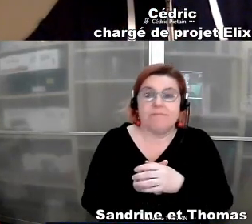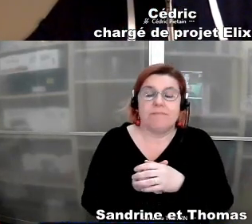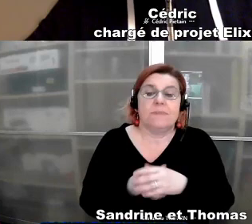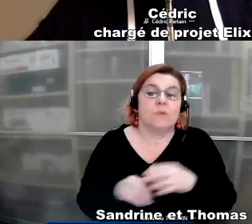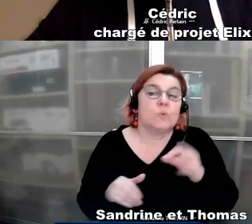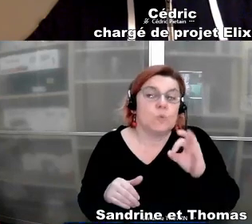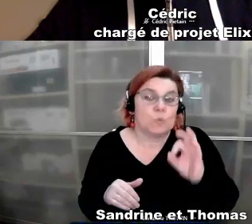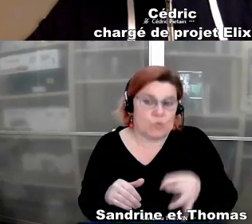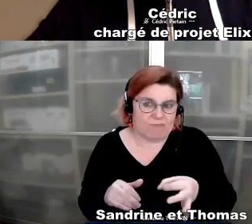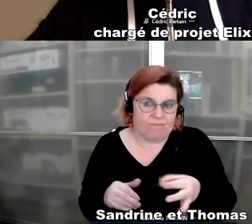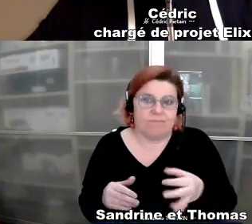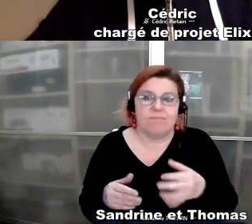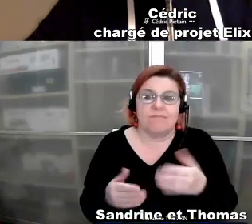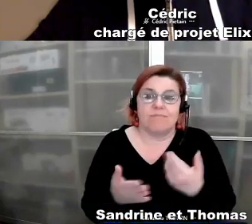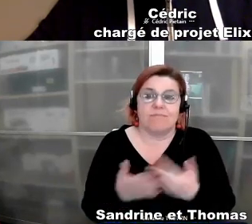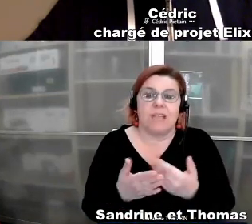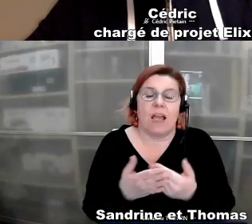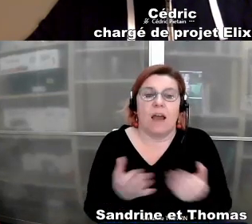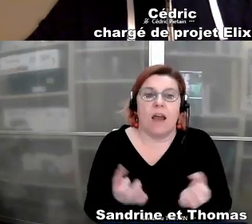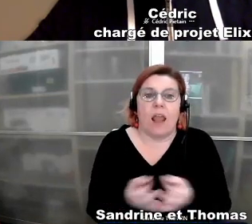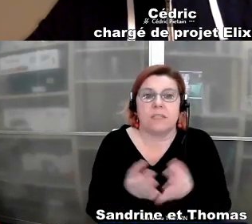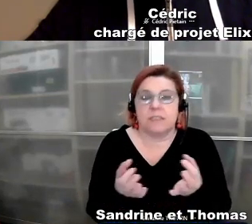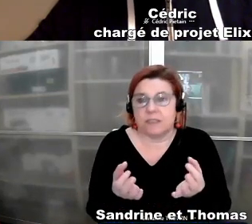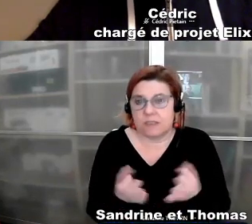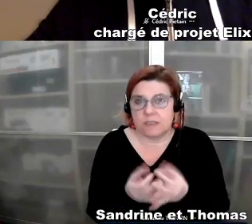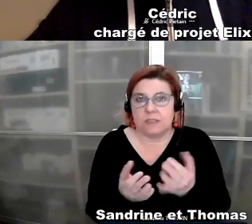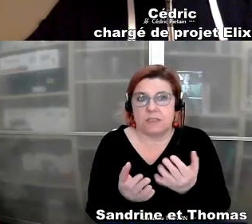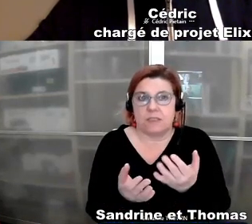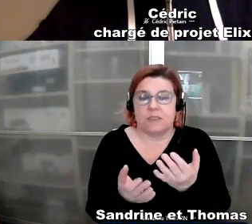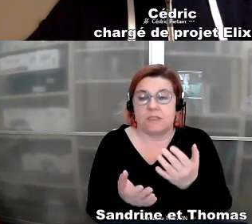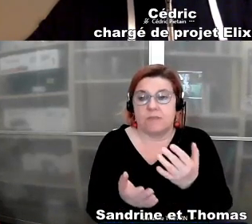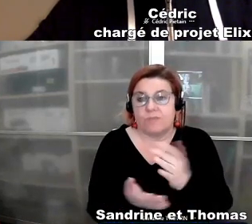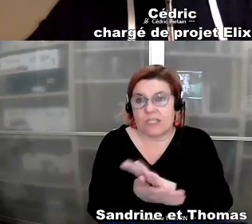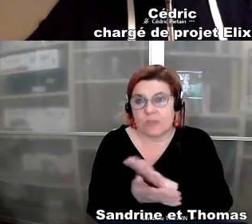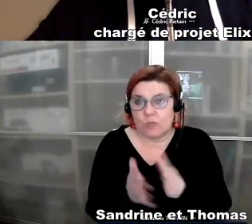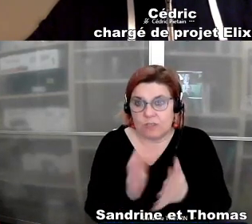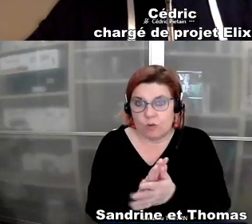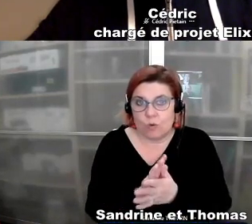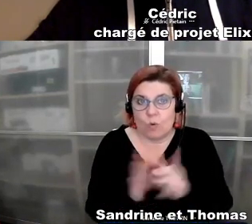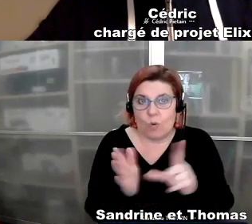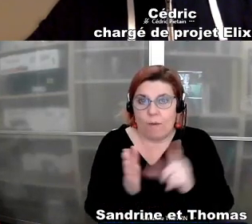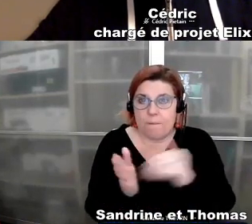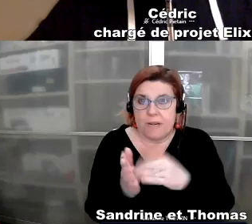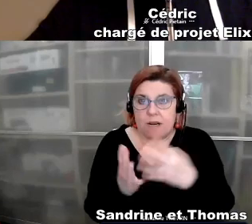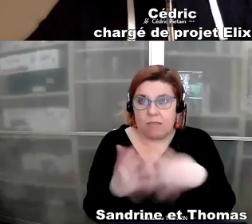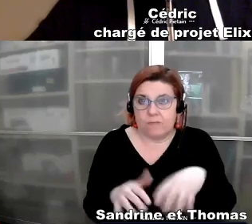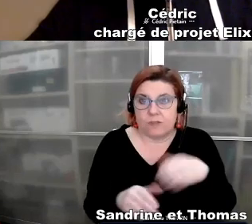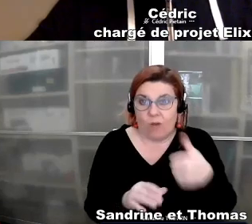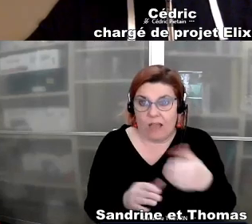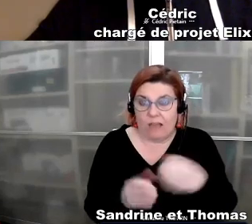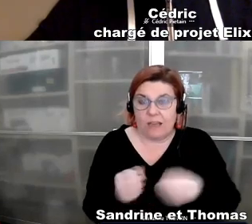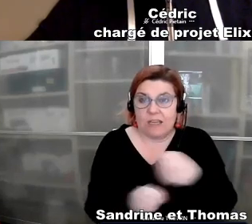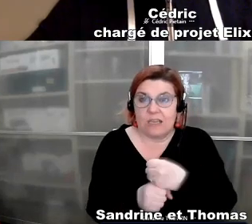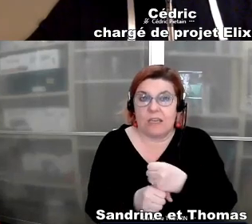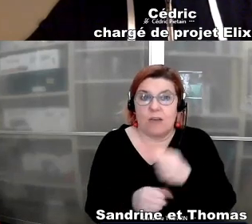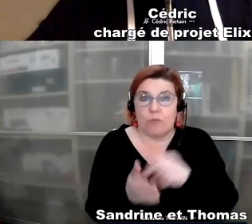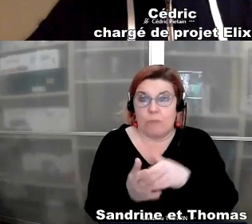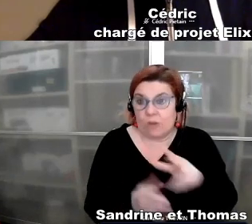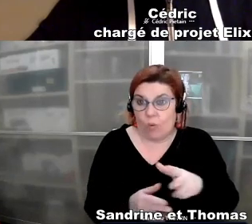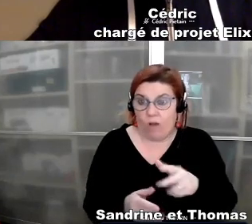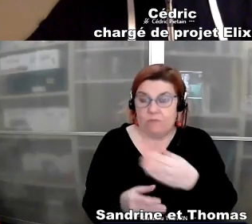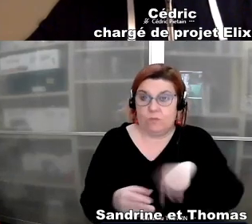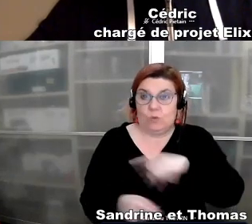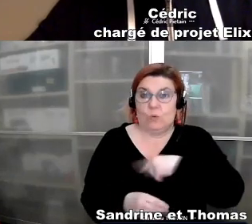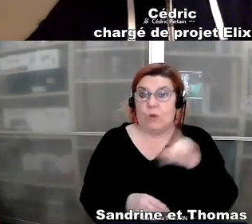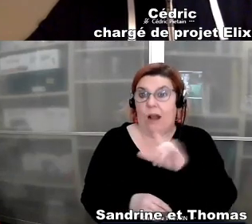pour resituer, en fait, Elix, c'est une association loi de 1900 qui a été créée en 2003. On est situé à Lille, on compte